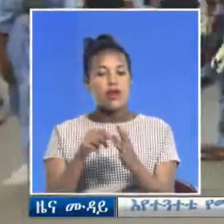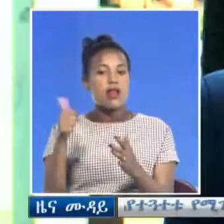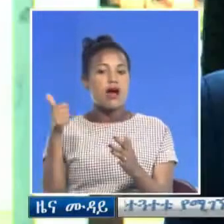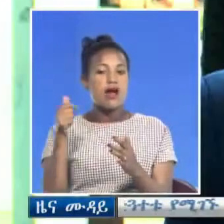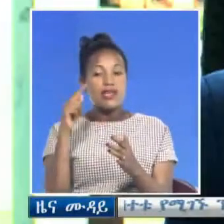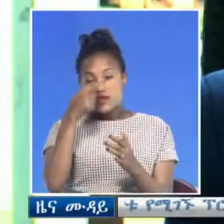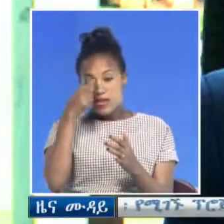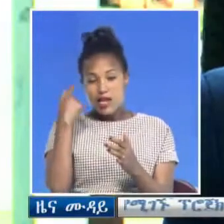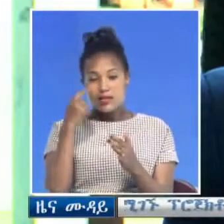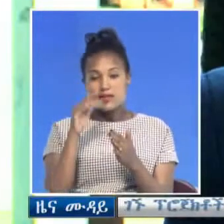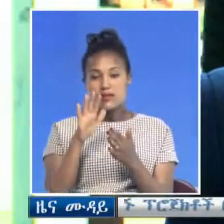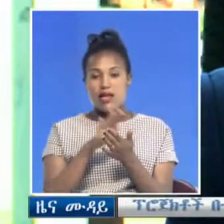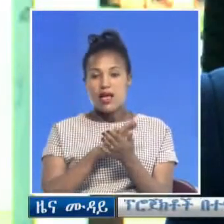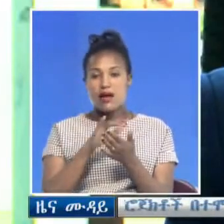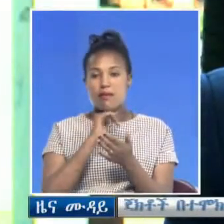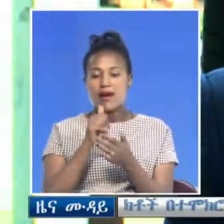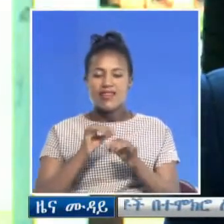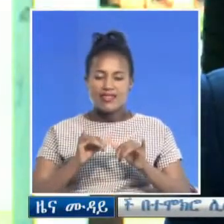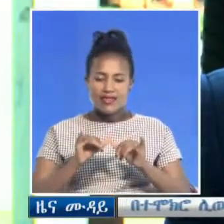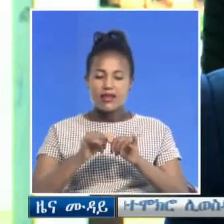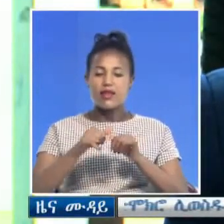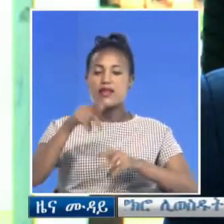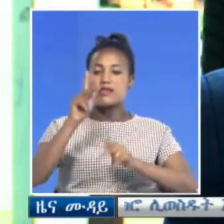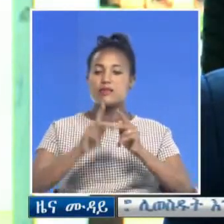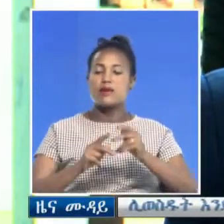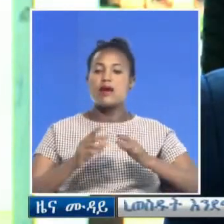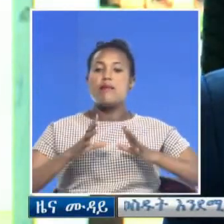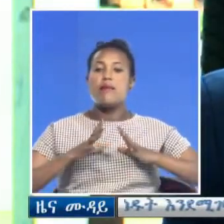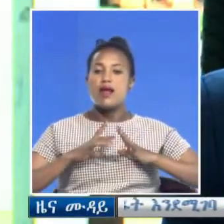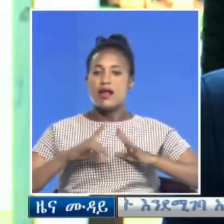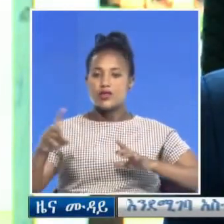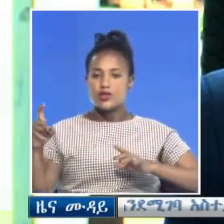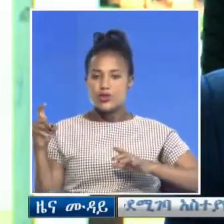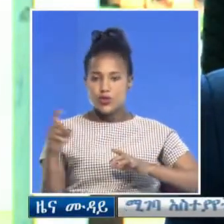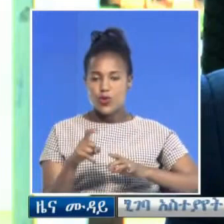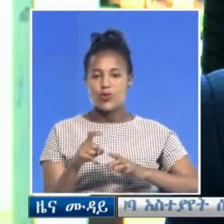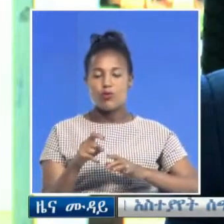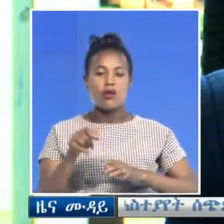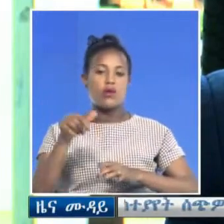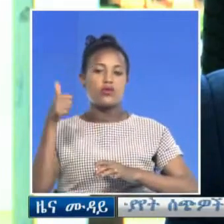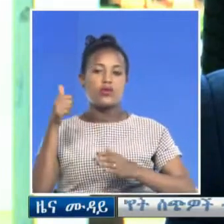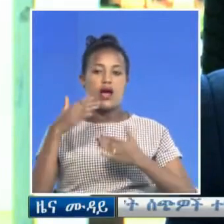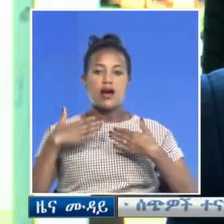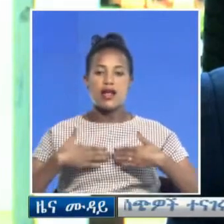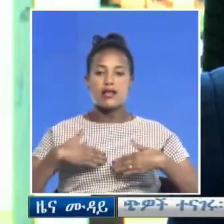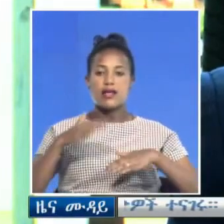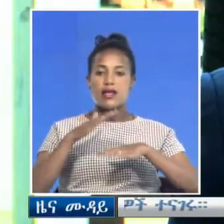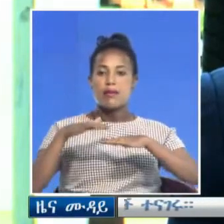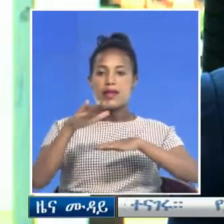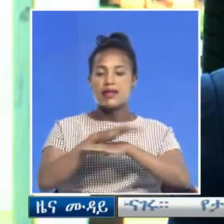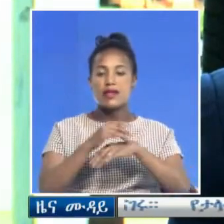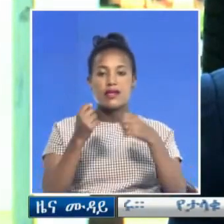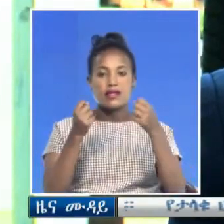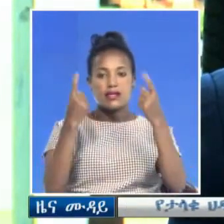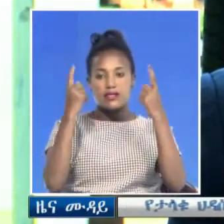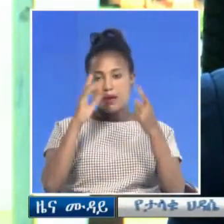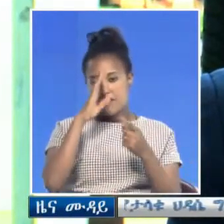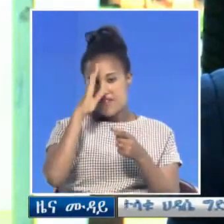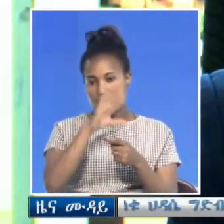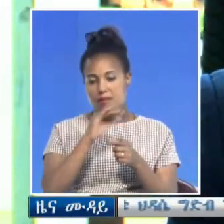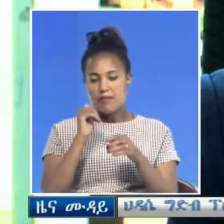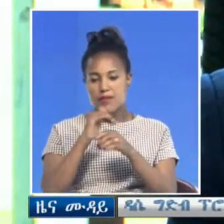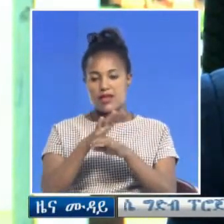ጥላሸት እንዳይለው ቀጣይነት ያለው የህዝብ በዓላት እንደሆኑ ለሌሎችም አካላት የበለጠ ግንዛቤ የምንፈጥርበትና